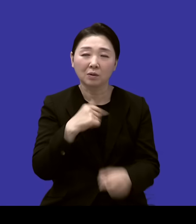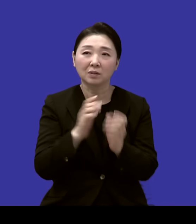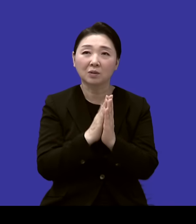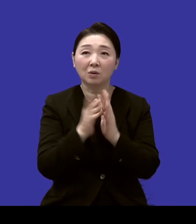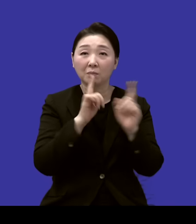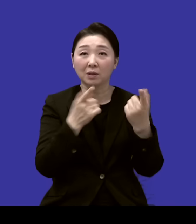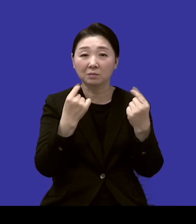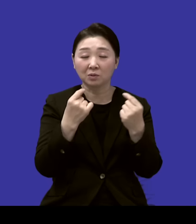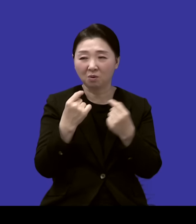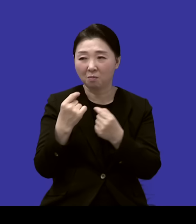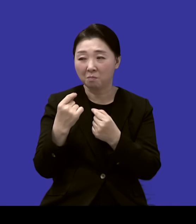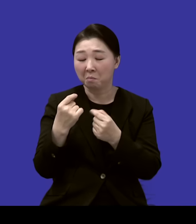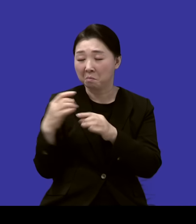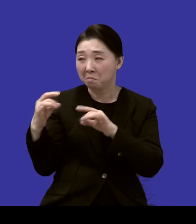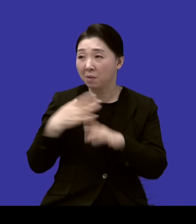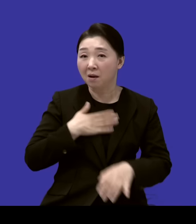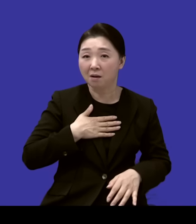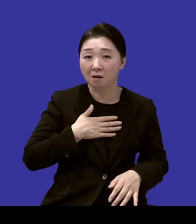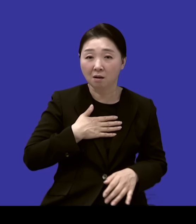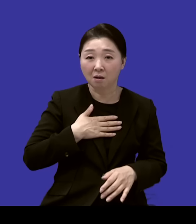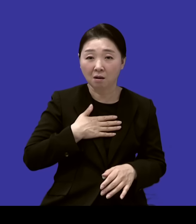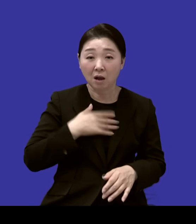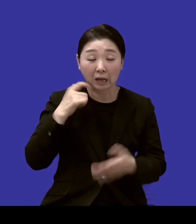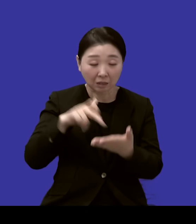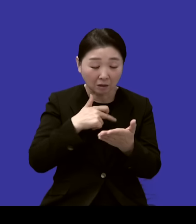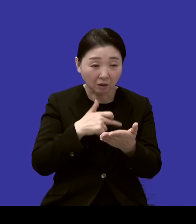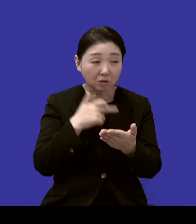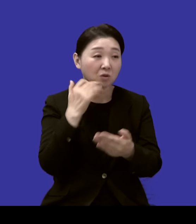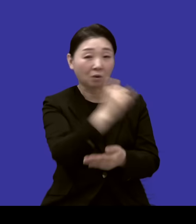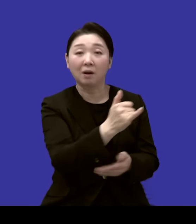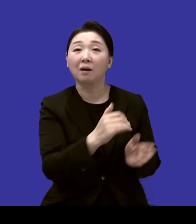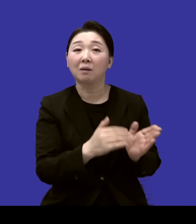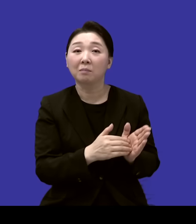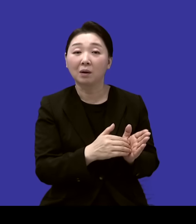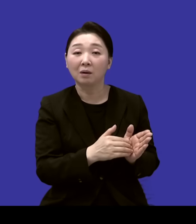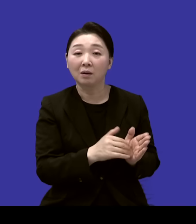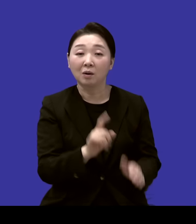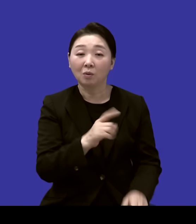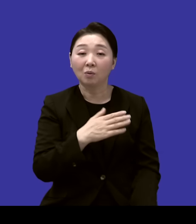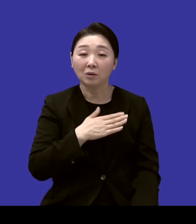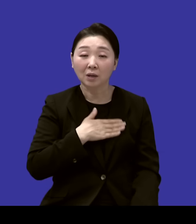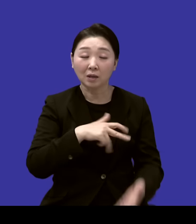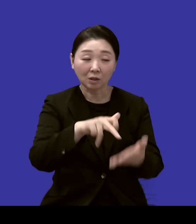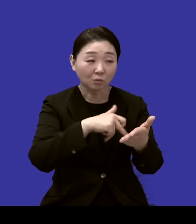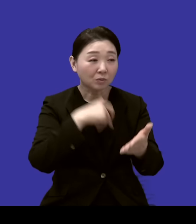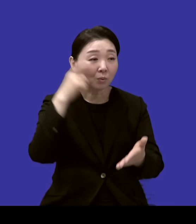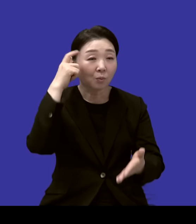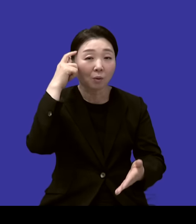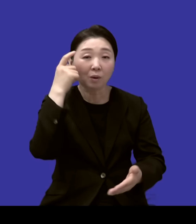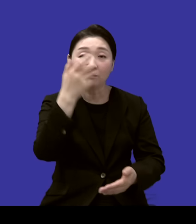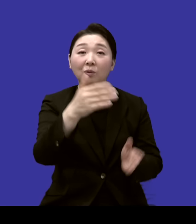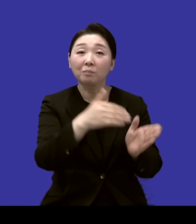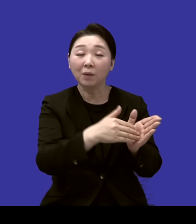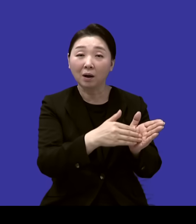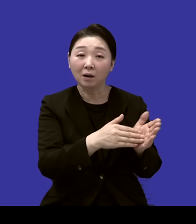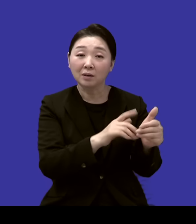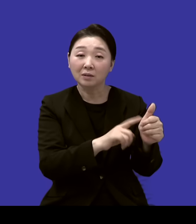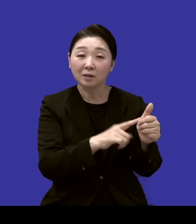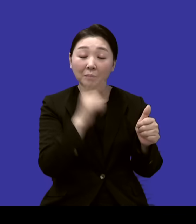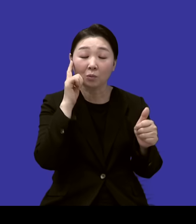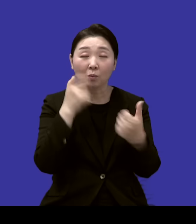말씀처럼 저한테 딱 다가오는 거예요. 스팸 메일에서. 네. 그래서 이분한테 연락을 해서 저한테 어떻게 이런 쪽지를 보내셨냐. 예. 또 이분이